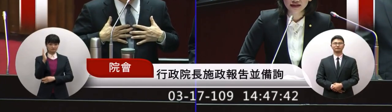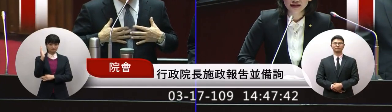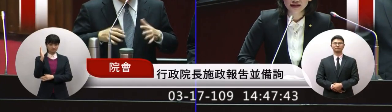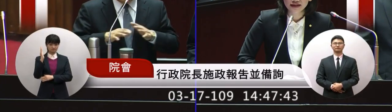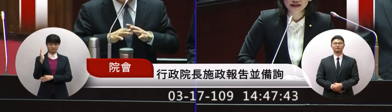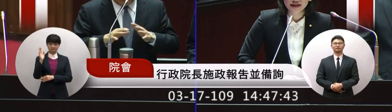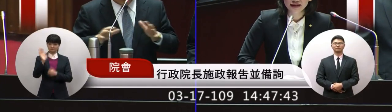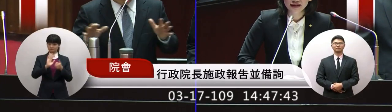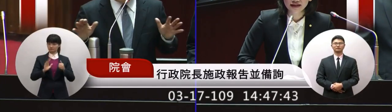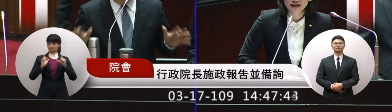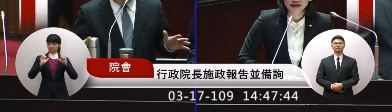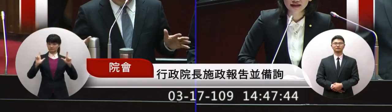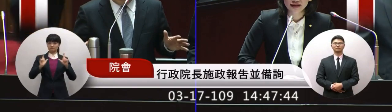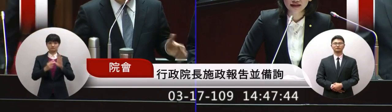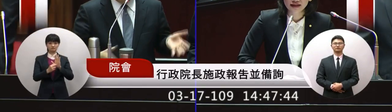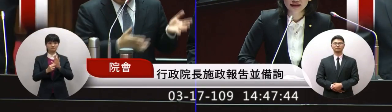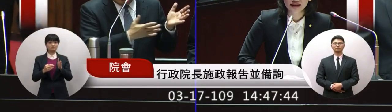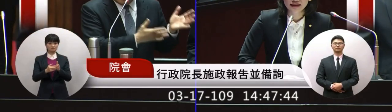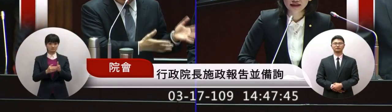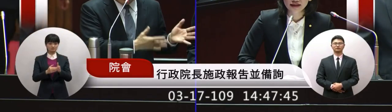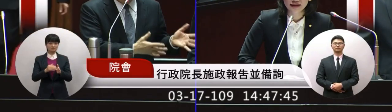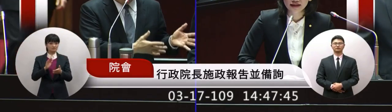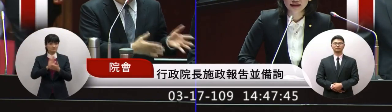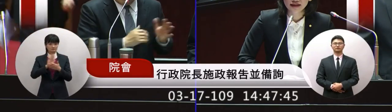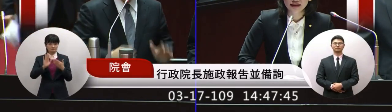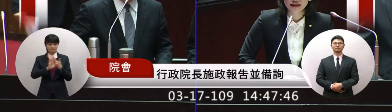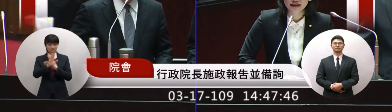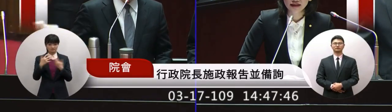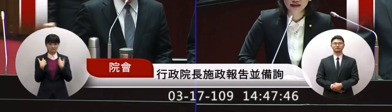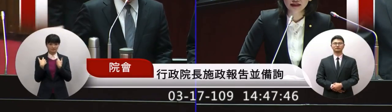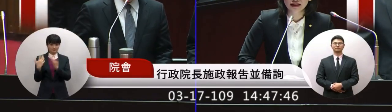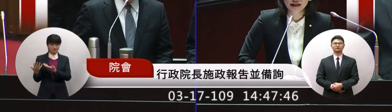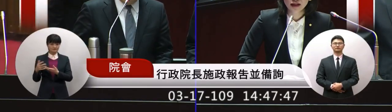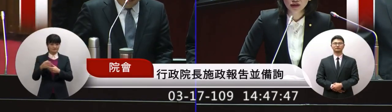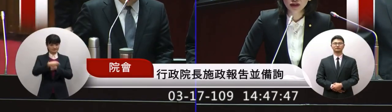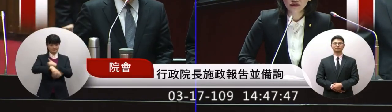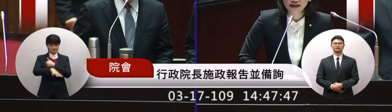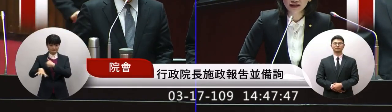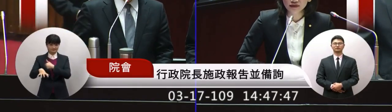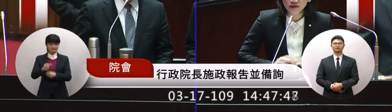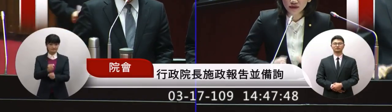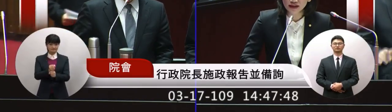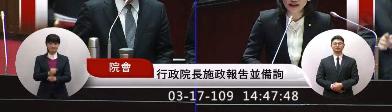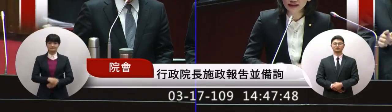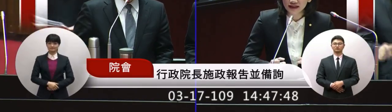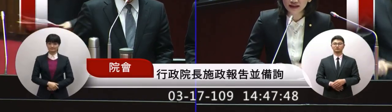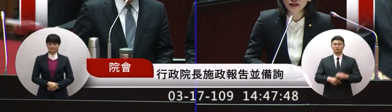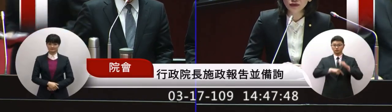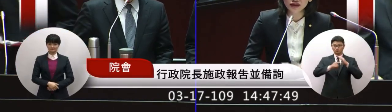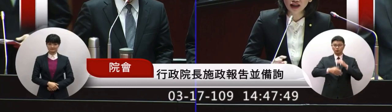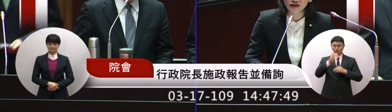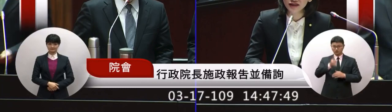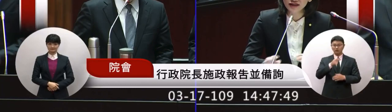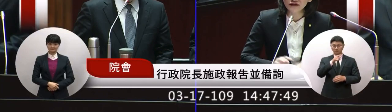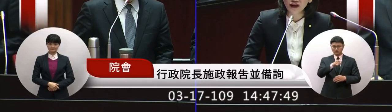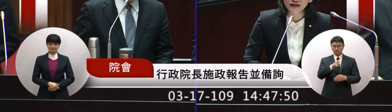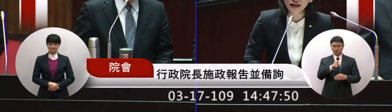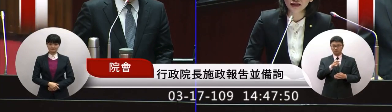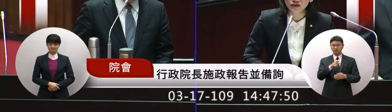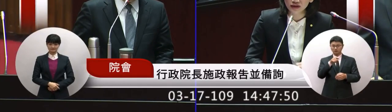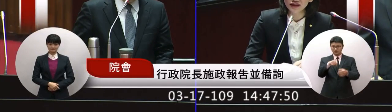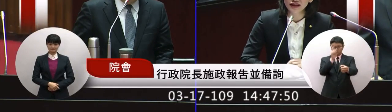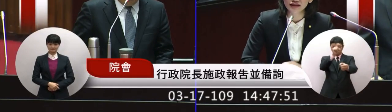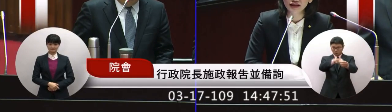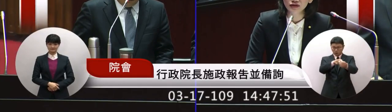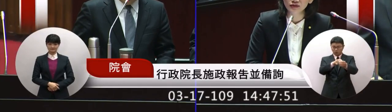态度，那相关的做法都会各部会来做。 所以反正院长你一定会朝着这个方